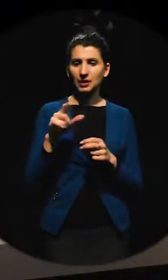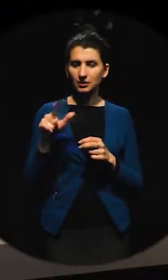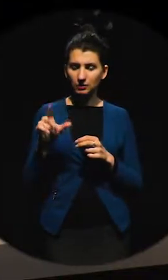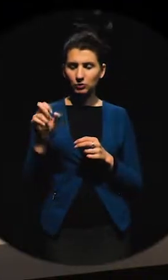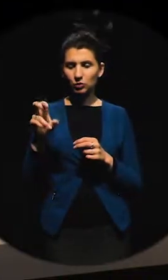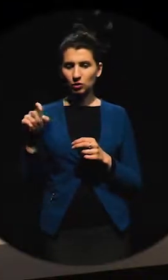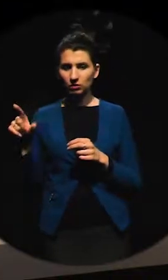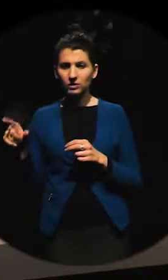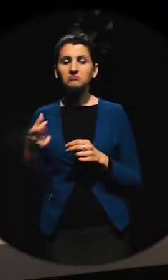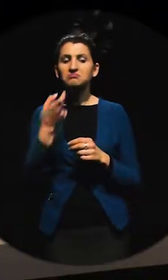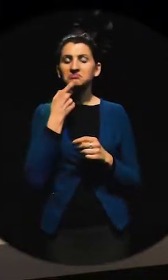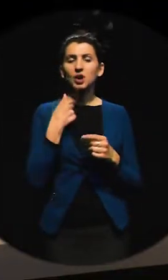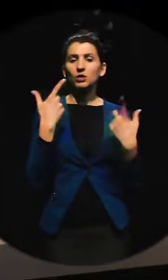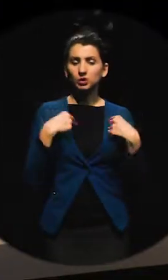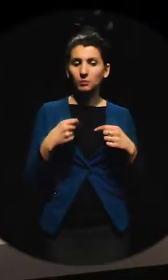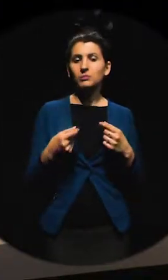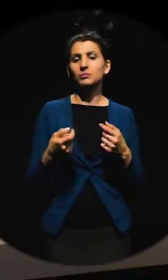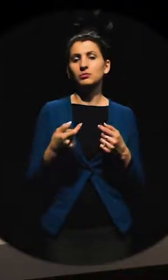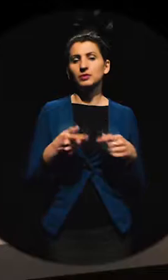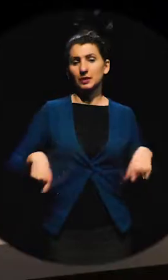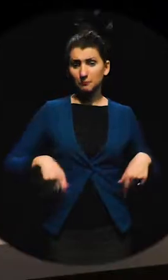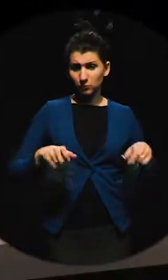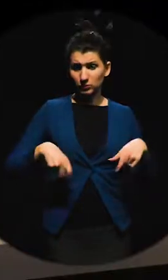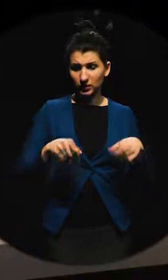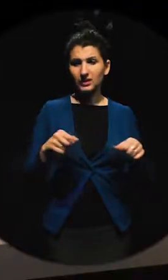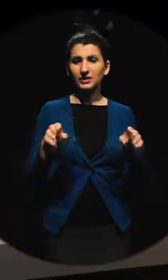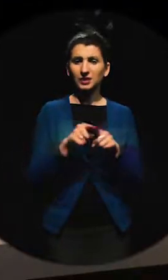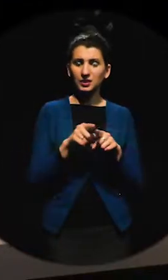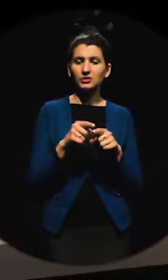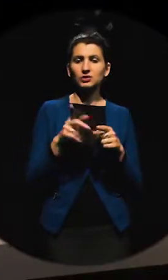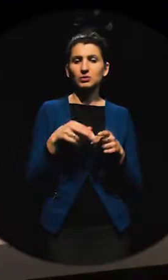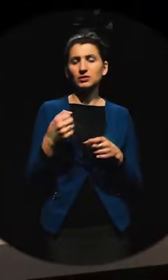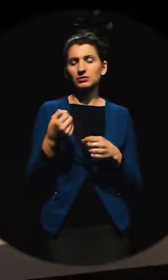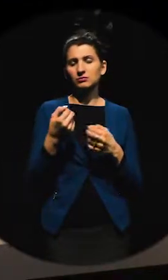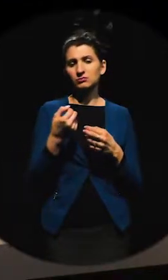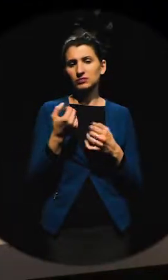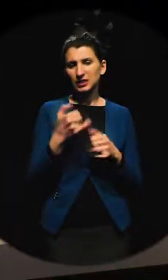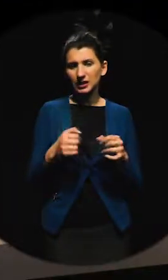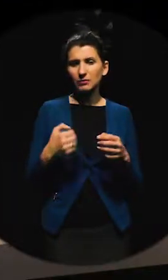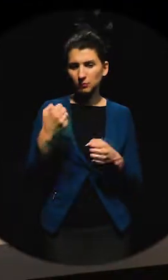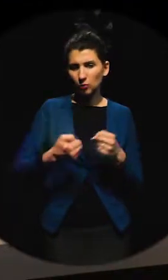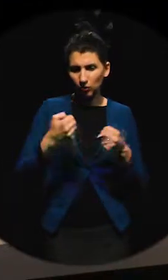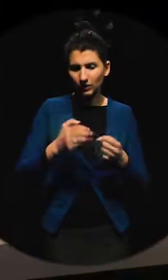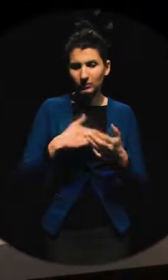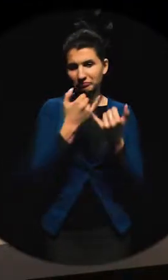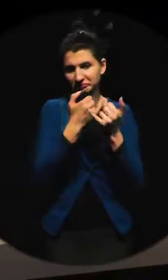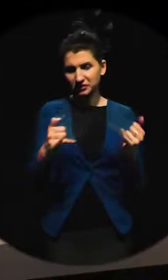w której osoby poruszające się na wózkach bądź też za pomocą innych urządzeń